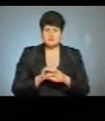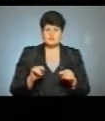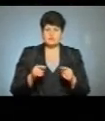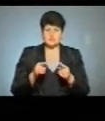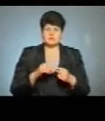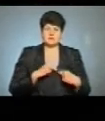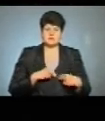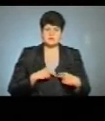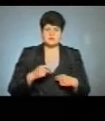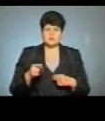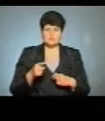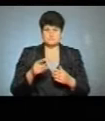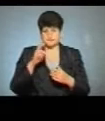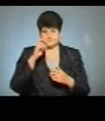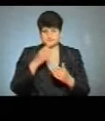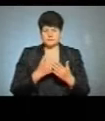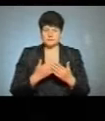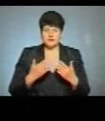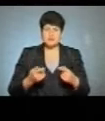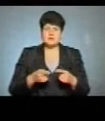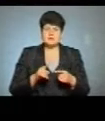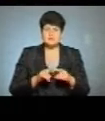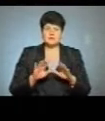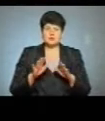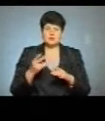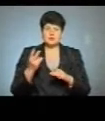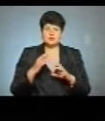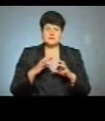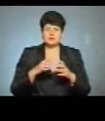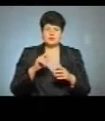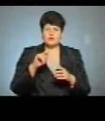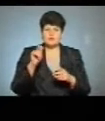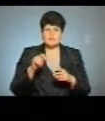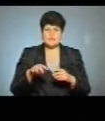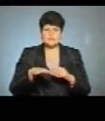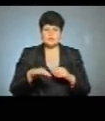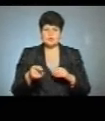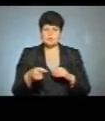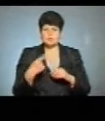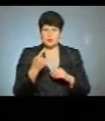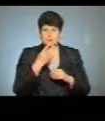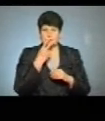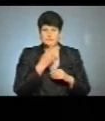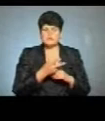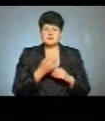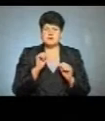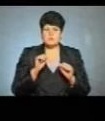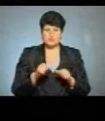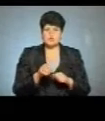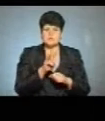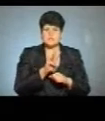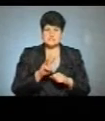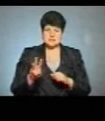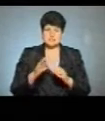краєзнавчого музею. У ній експонати про події Другої світової війни на території Тернопільщини. Переглянути виставку можна на веб-сайті музею